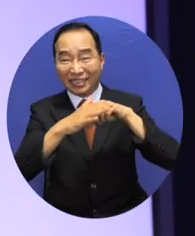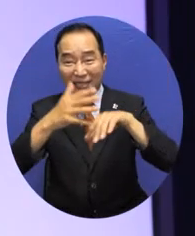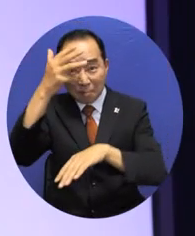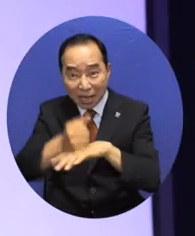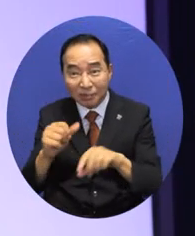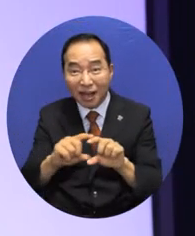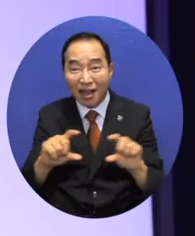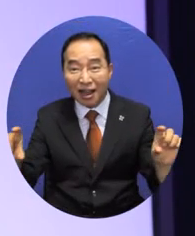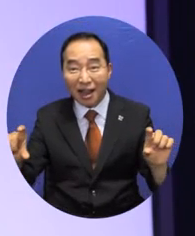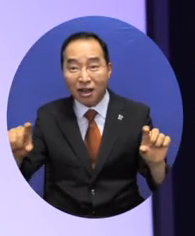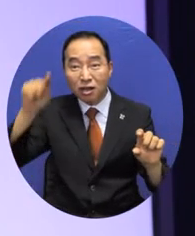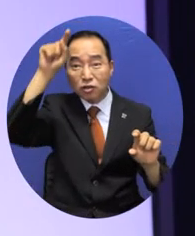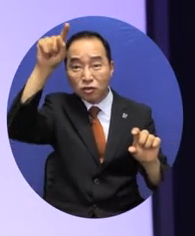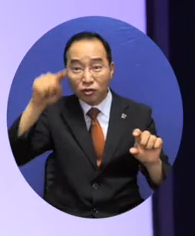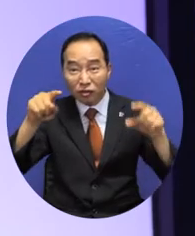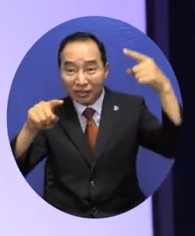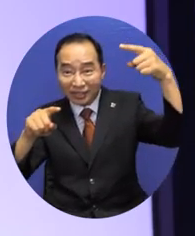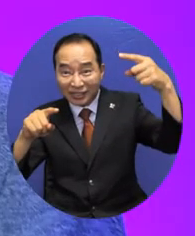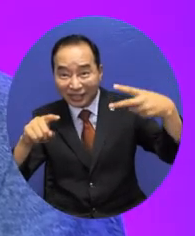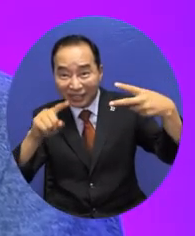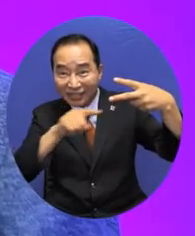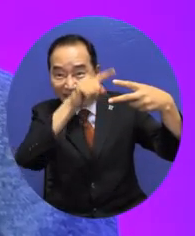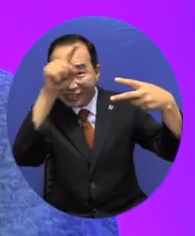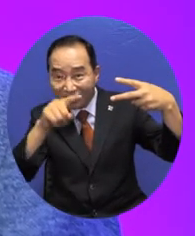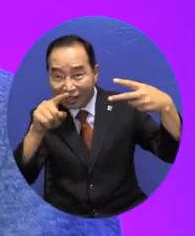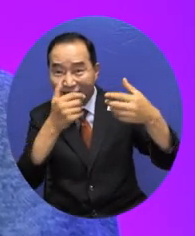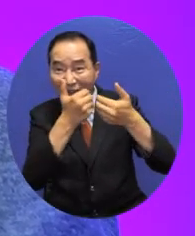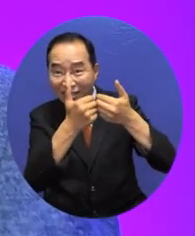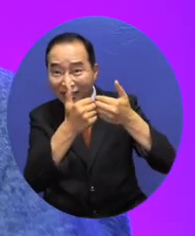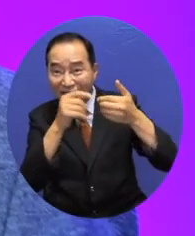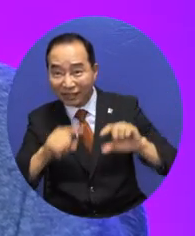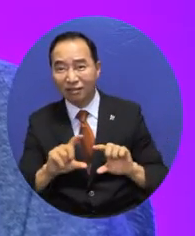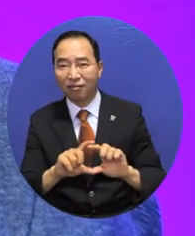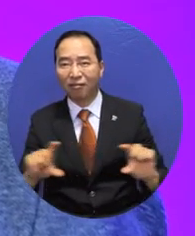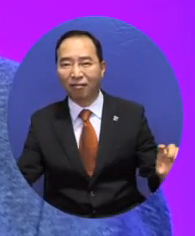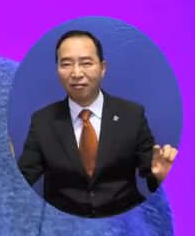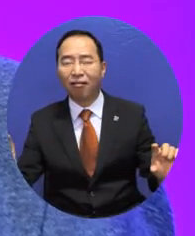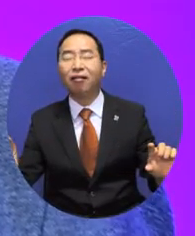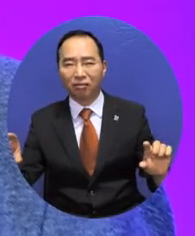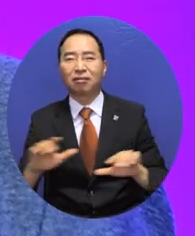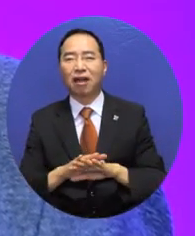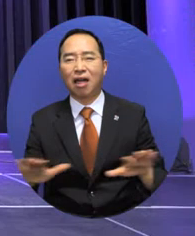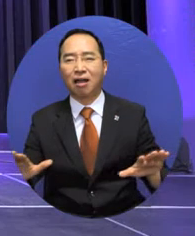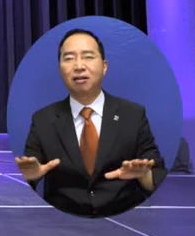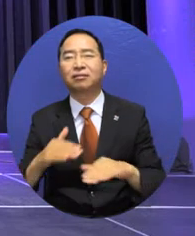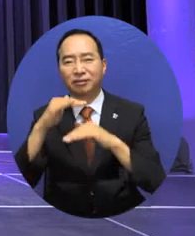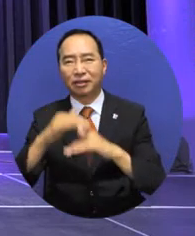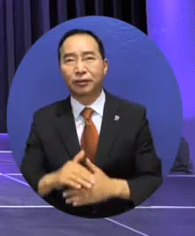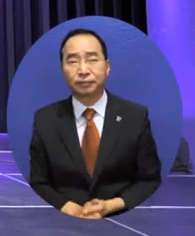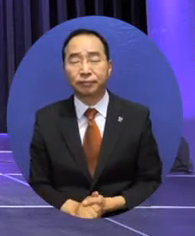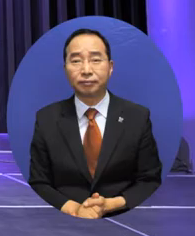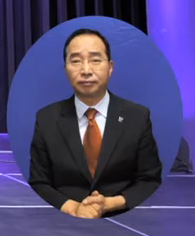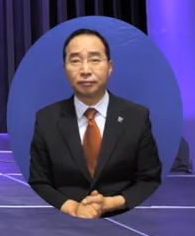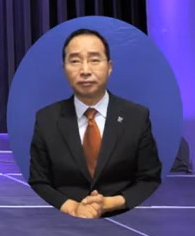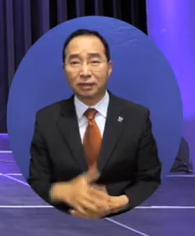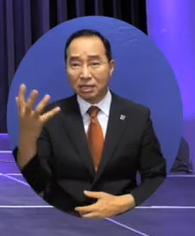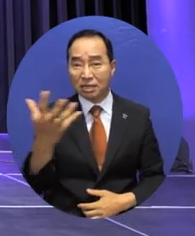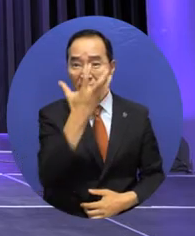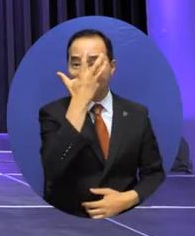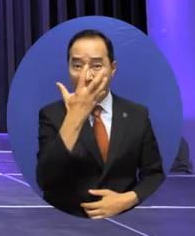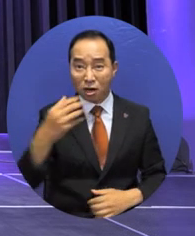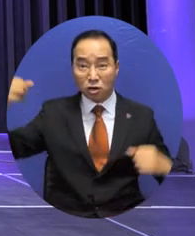종장에서는 초장과 중장에 나타난 여러 가지 갈등이나 대립을 승화시키고 있습니다. 탈춘만 하더라도